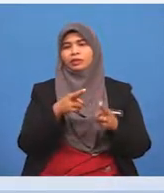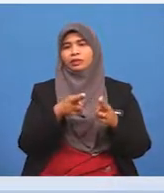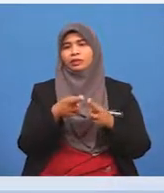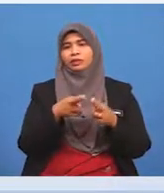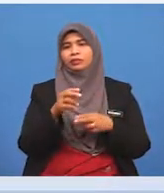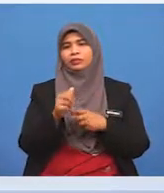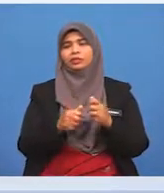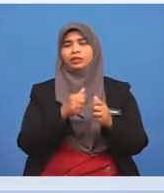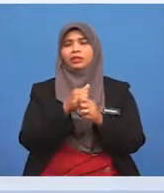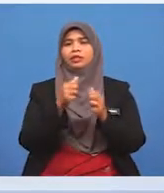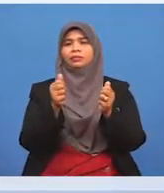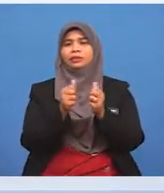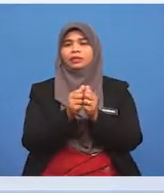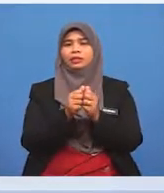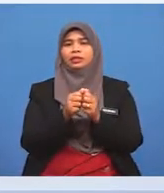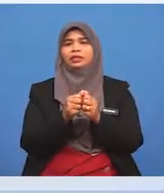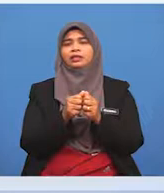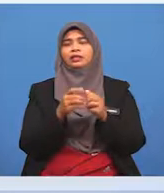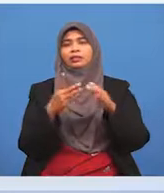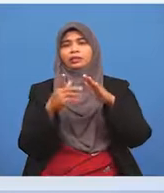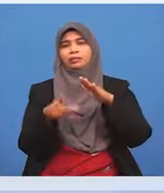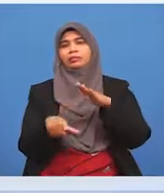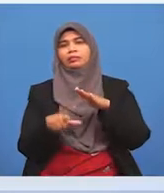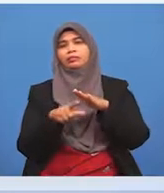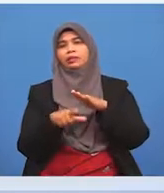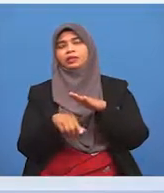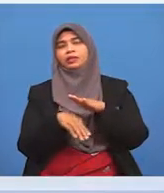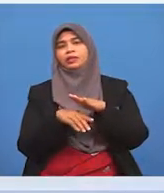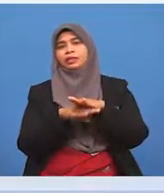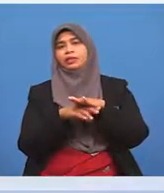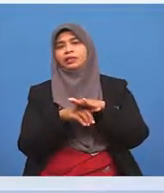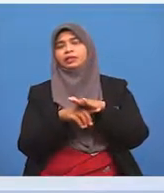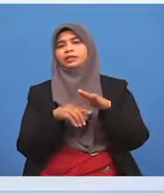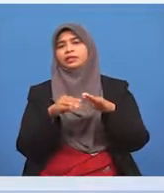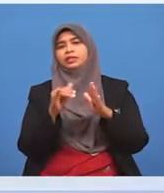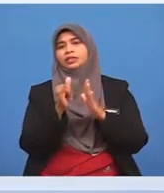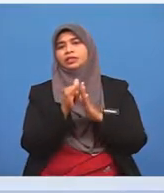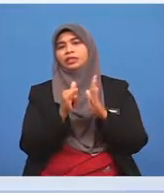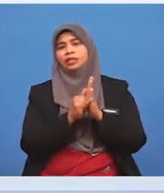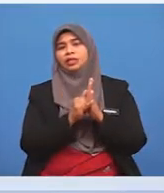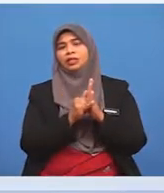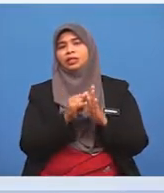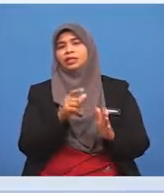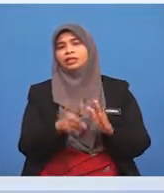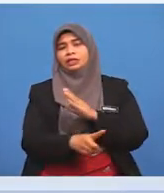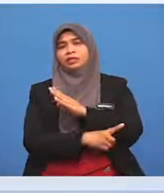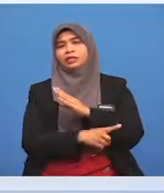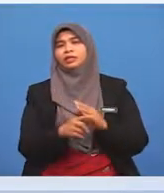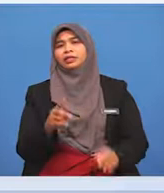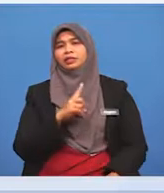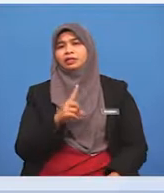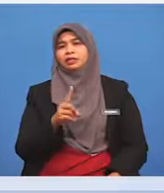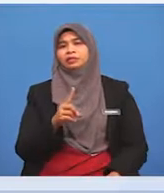alam sekitar daripada rosak atau tercemar. Segala khazanah alam mestilah